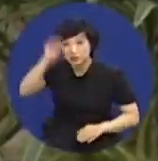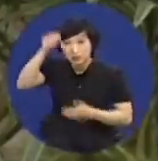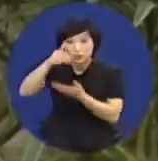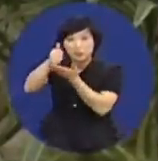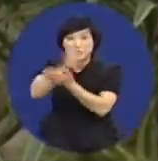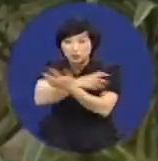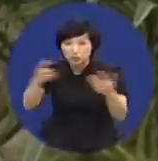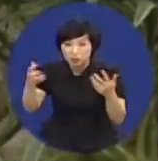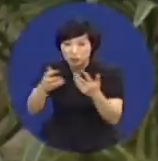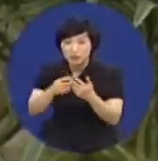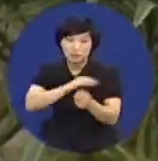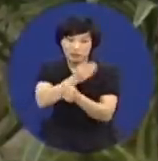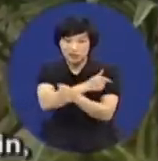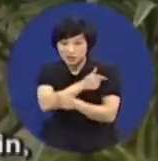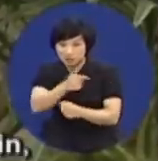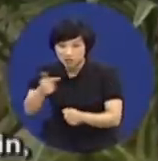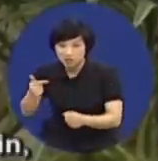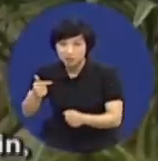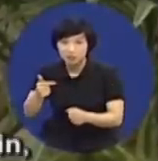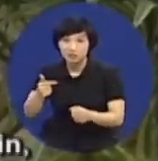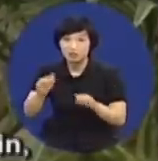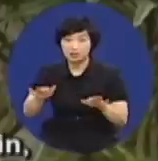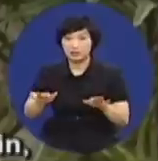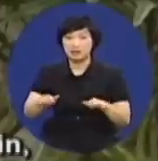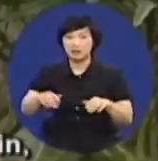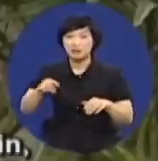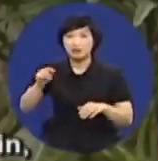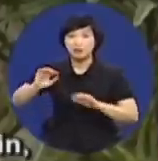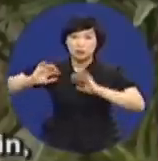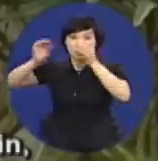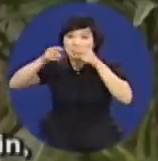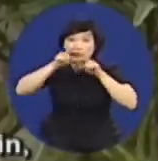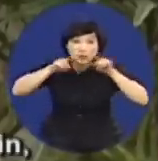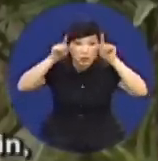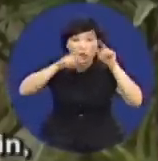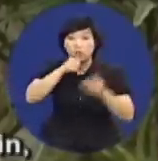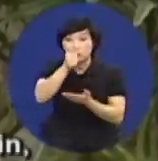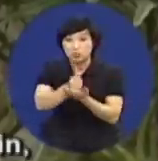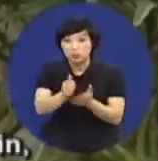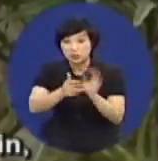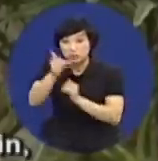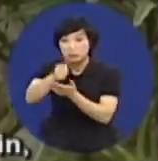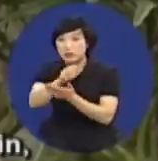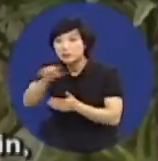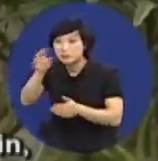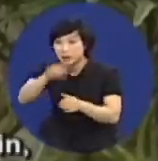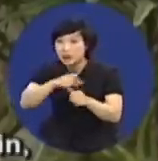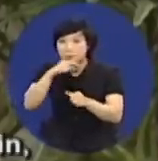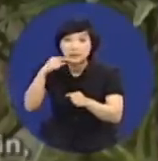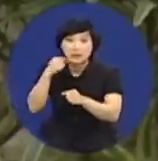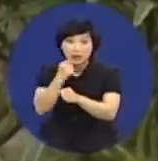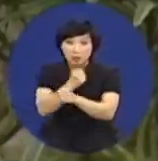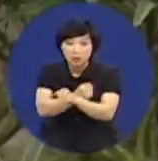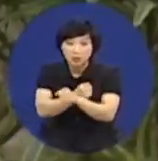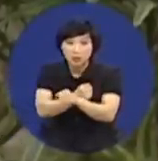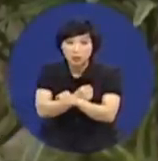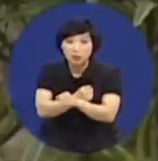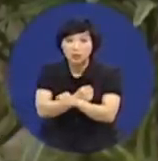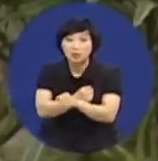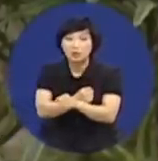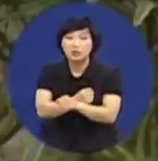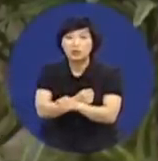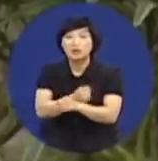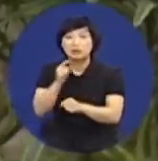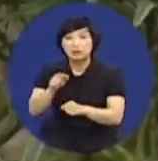満、主の力充満であり、天国、地獄、罪、イエスの十字架の師匠の